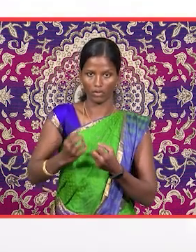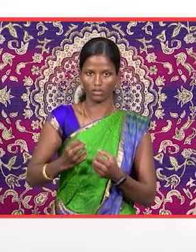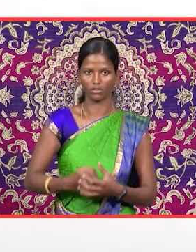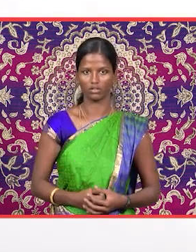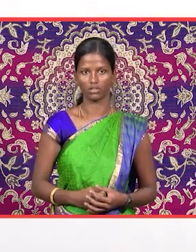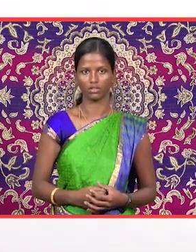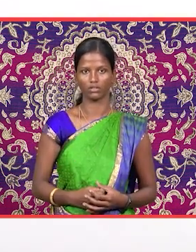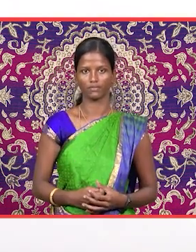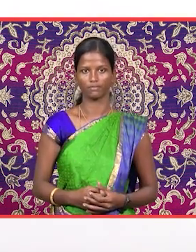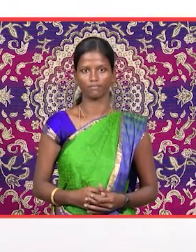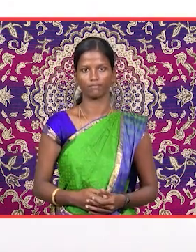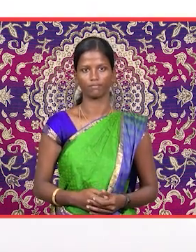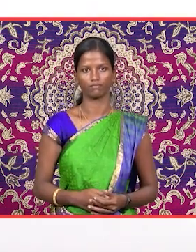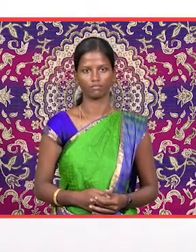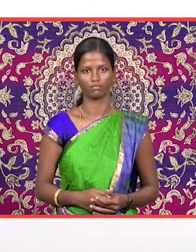₹4800. தேர்ஃபோர்